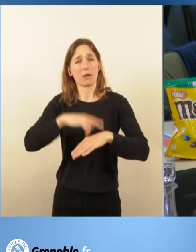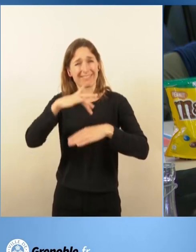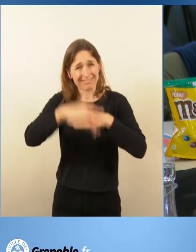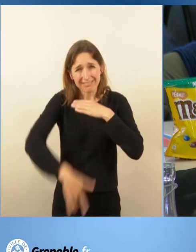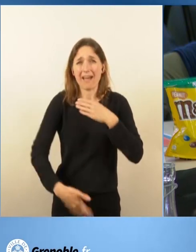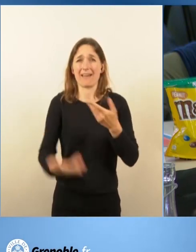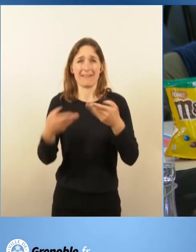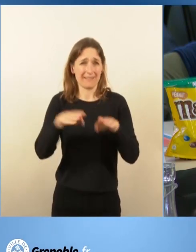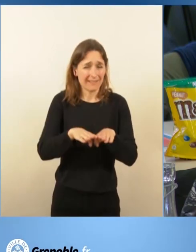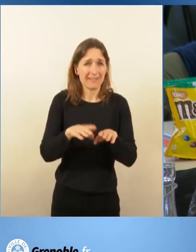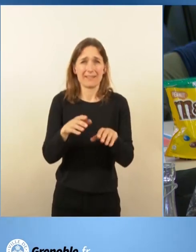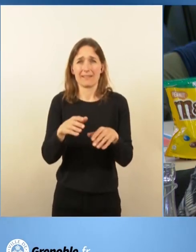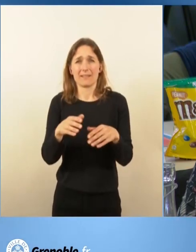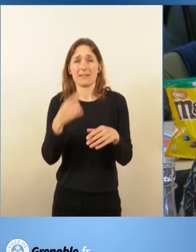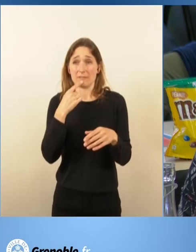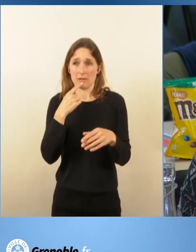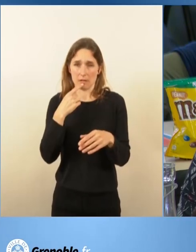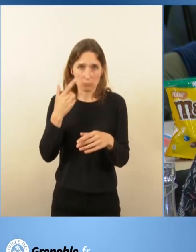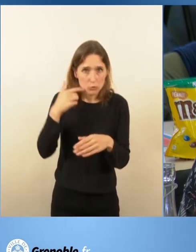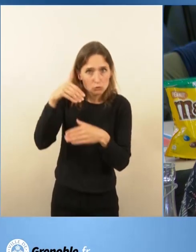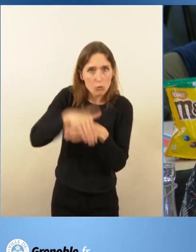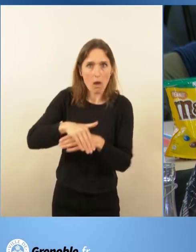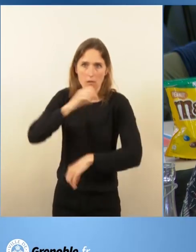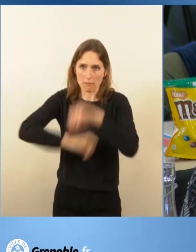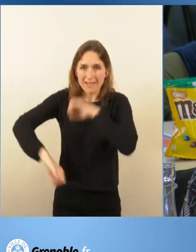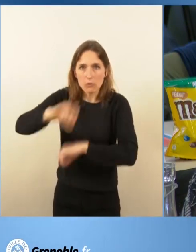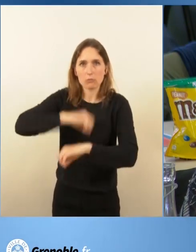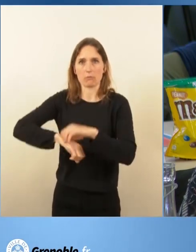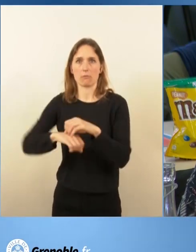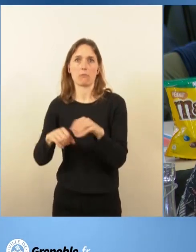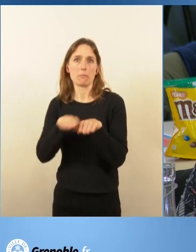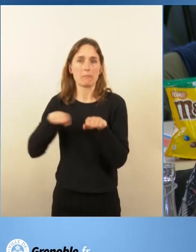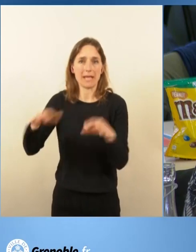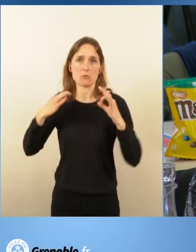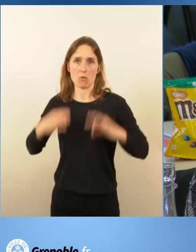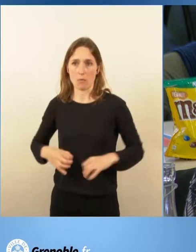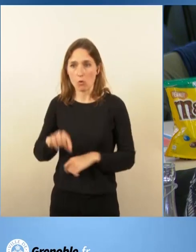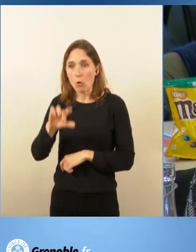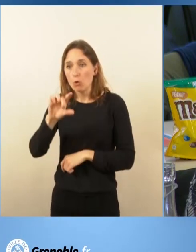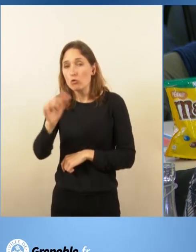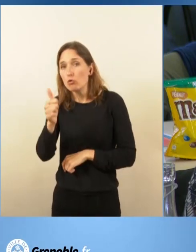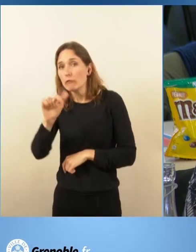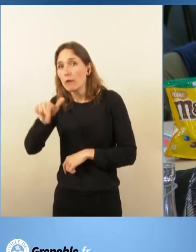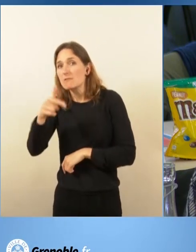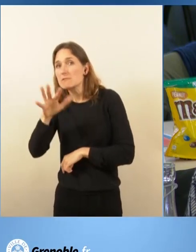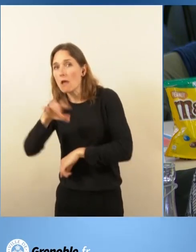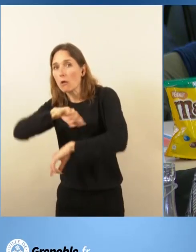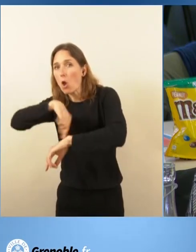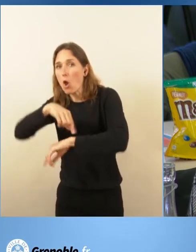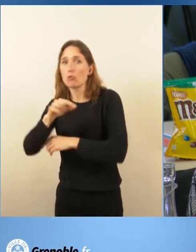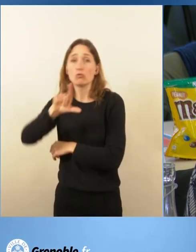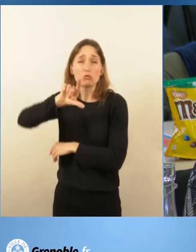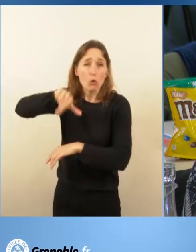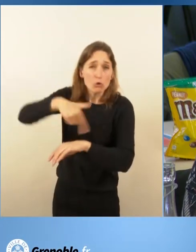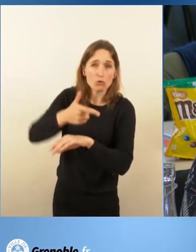seulement pour 1h30 le soir au lieu de deux heures donc il sera encore plus difficile de recruter des animateurs puisque la prenant difficulté du recrutement d'animateur c'est